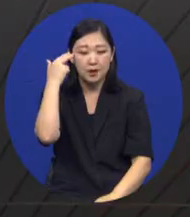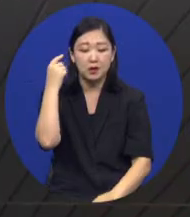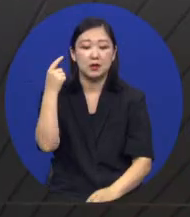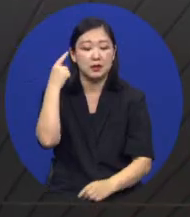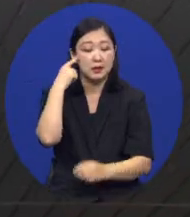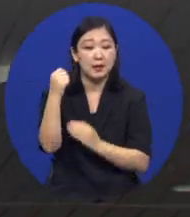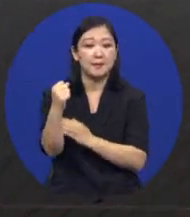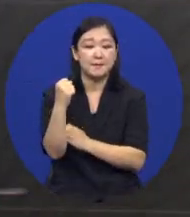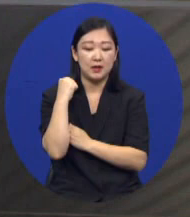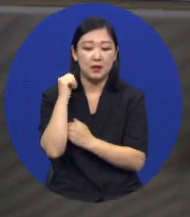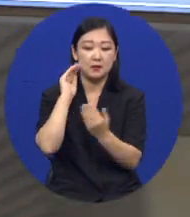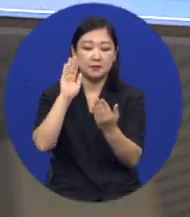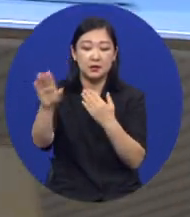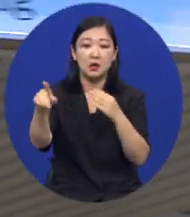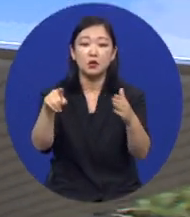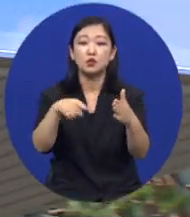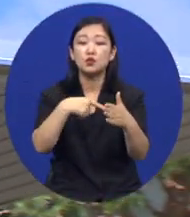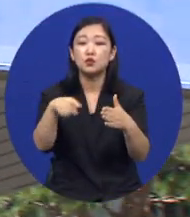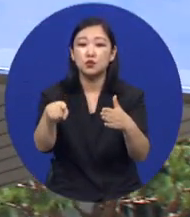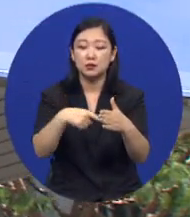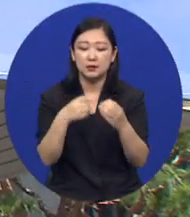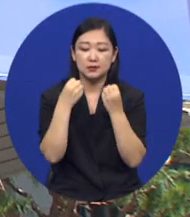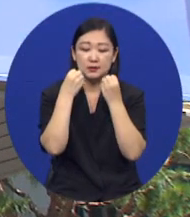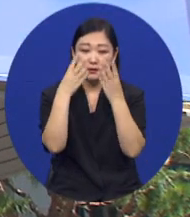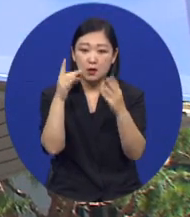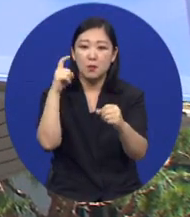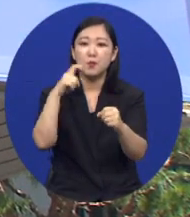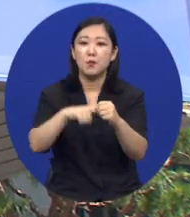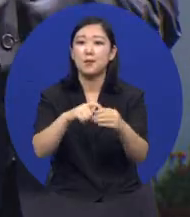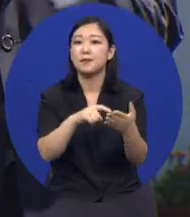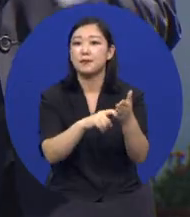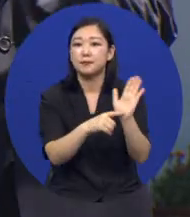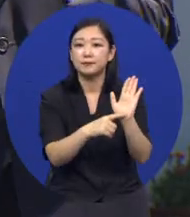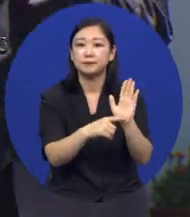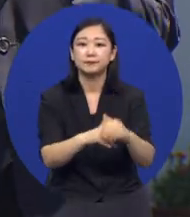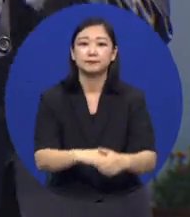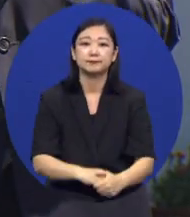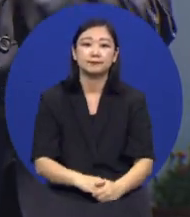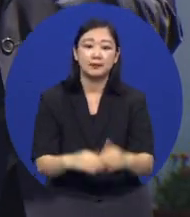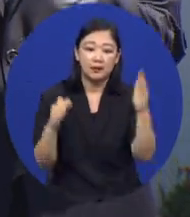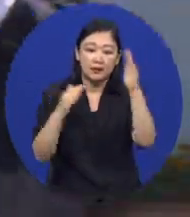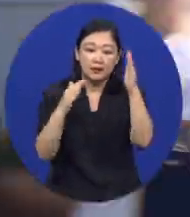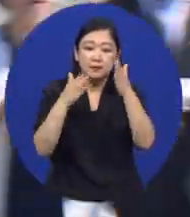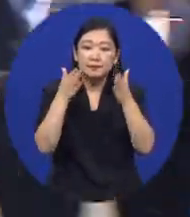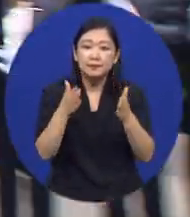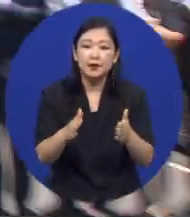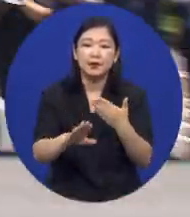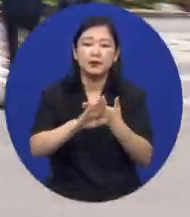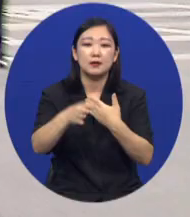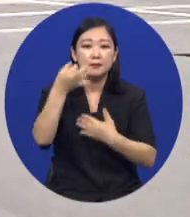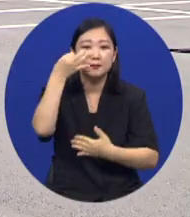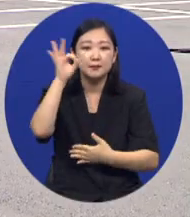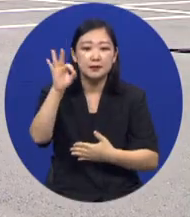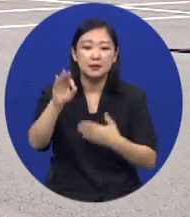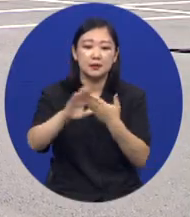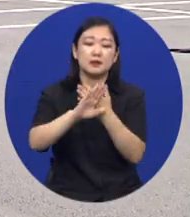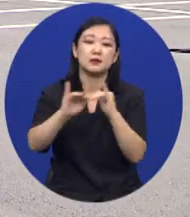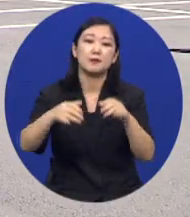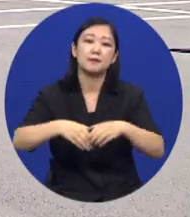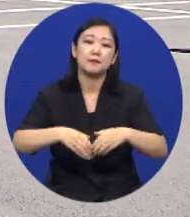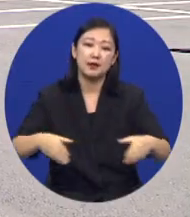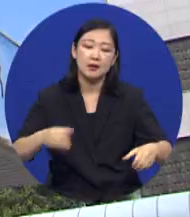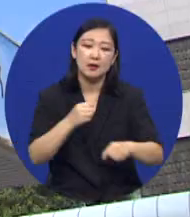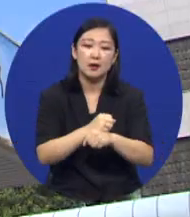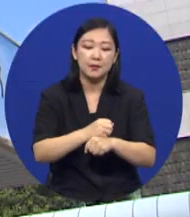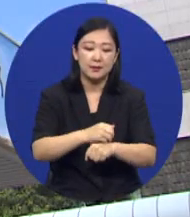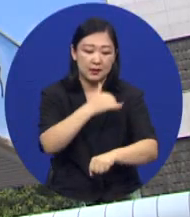힘을 키우는 미래교육이라는 새로운 교육 지표도 공개했습니다. 학생 사이에 다름을 인정하고 타인을 배려하는